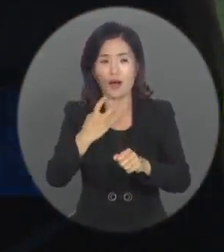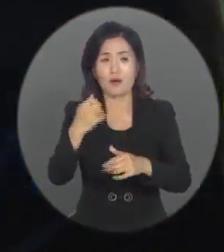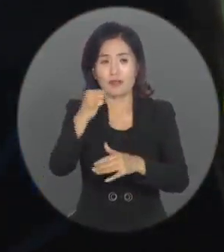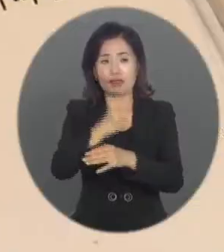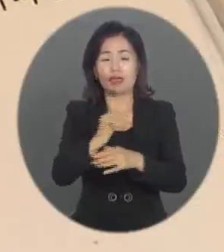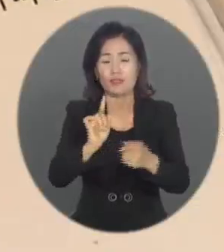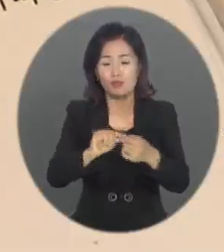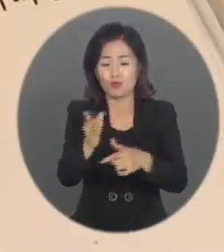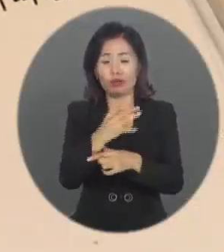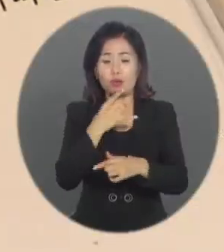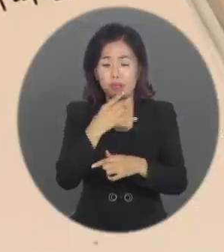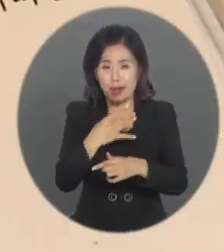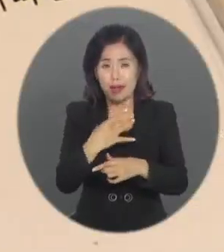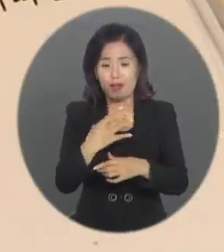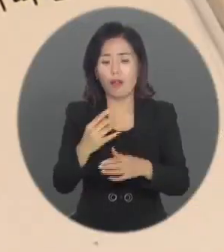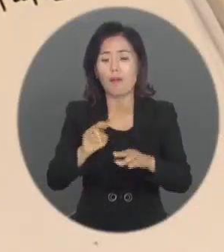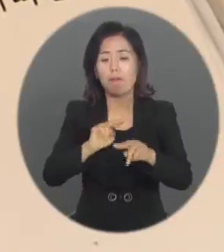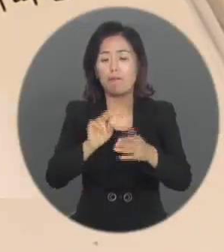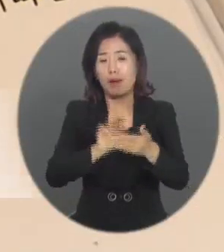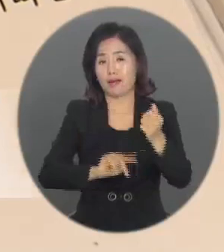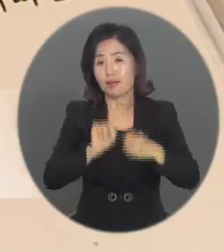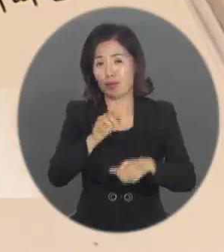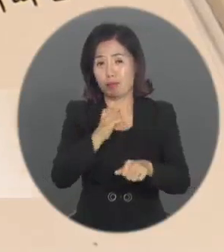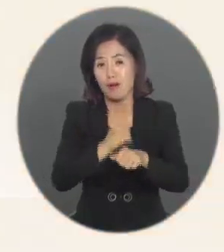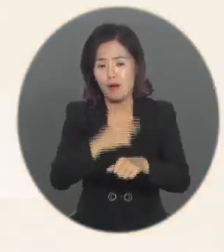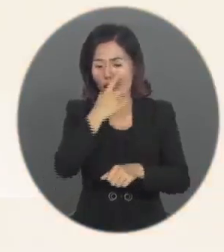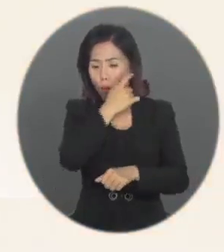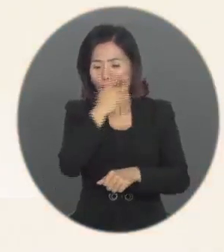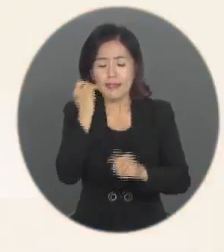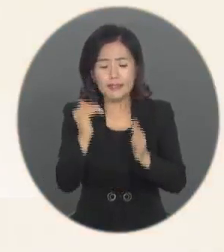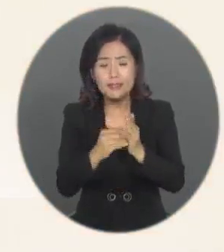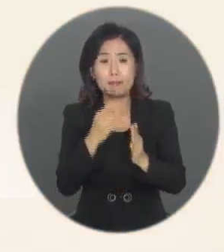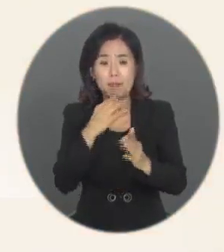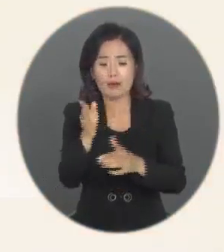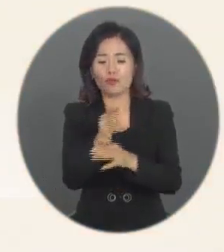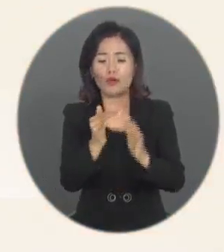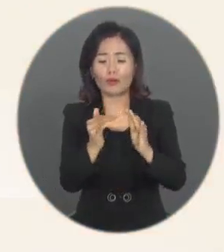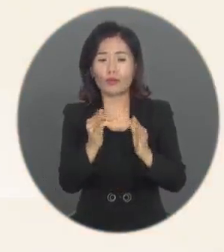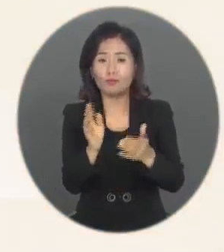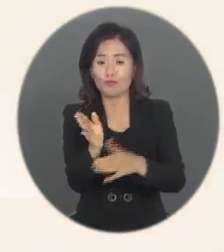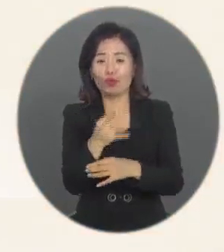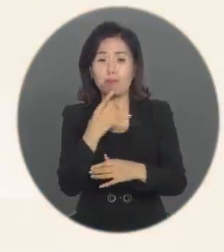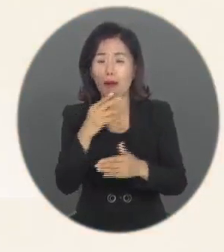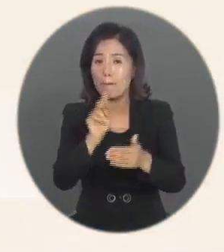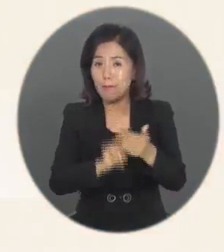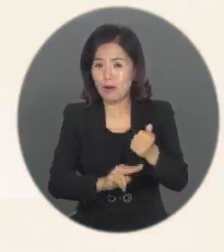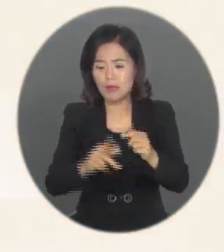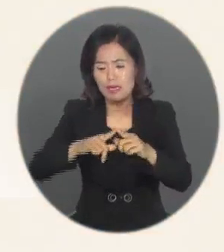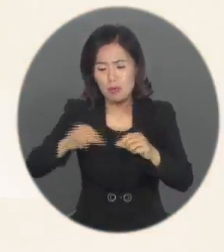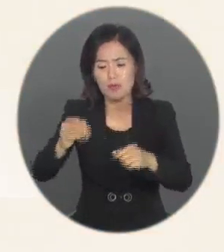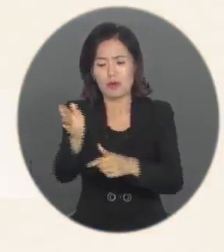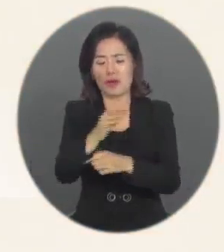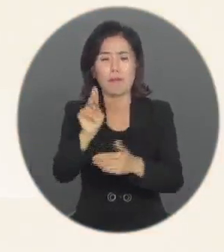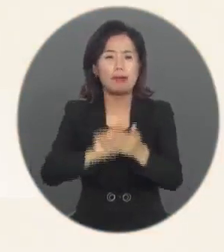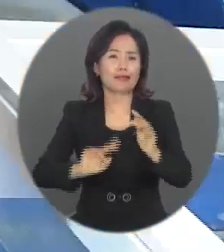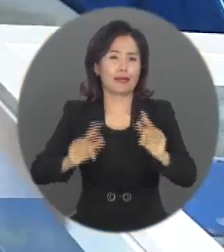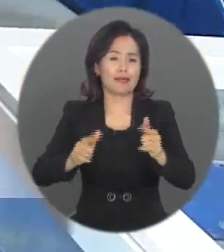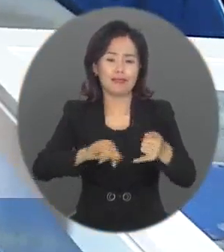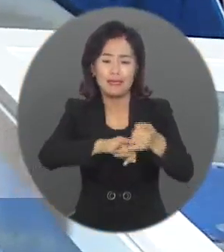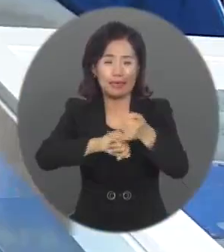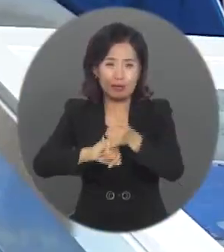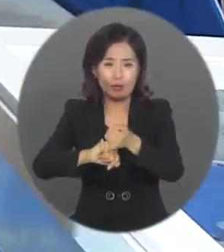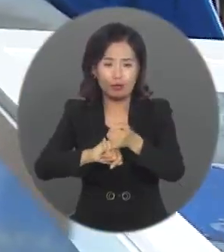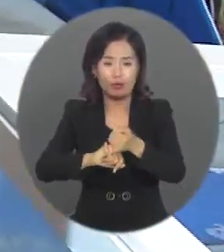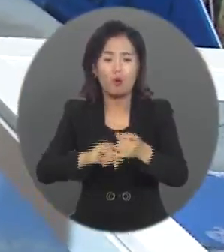해주시고. 상인회는 검증된 수산물만 팔고 일본산 수산물은 절대 팔지 않겠다는 내용의 서약서를